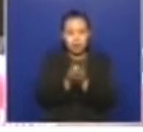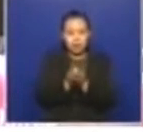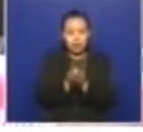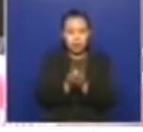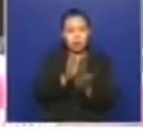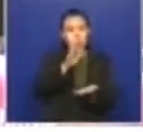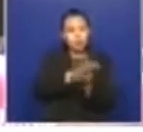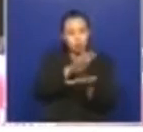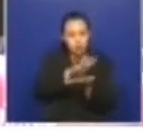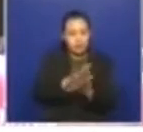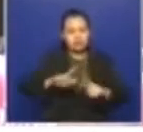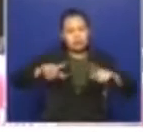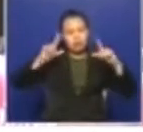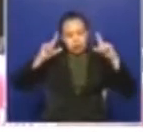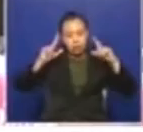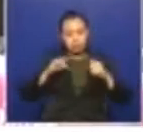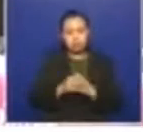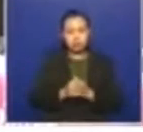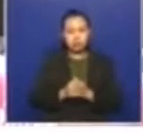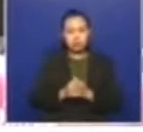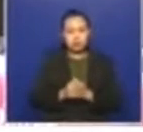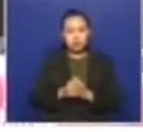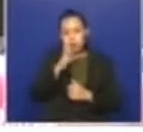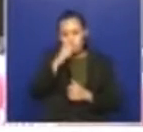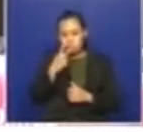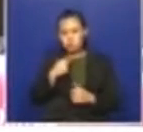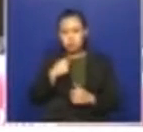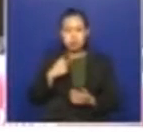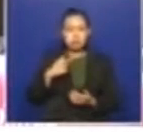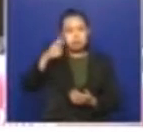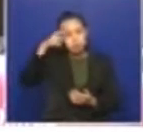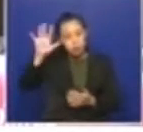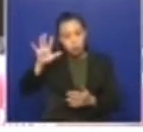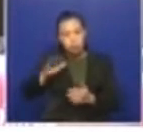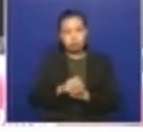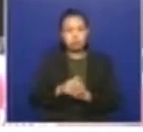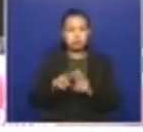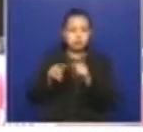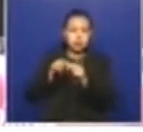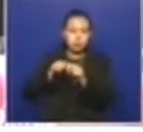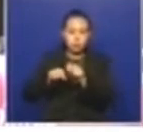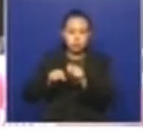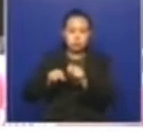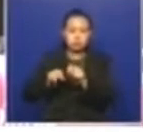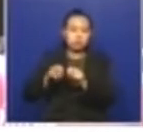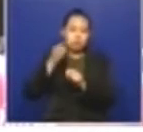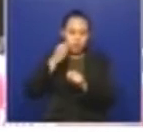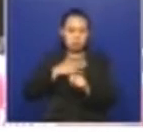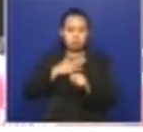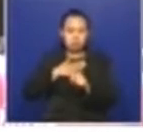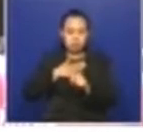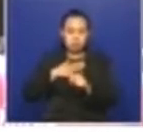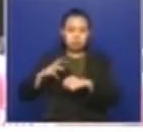ร์เตรียมอุดมท่านมาบวกใส่กับมหาสารคามบ้านผมมาเฉลี่ยใส่กับตำบลโคกสง่ามันเล